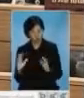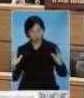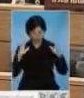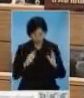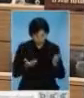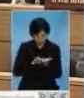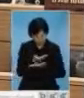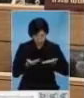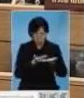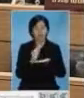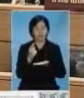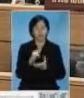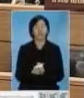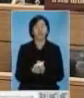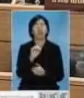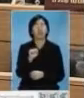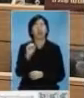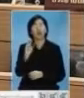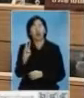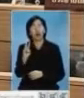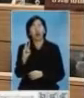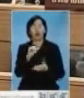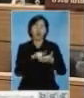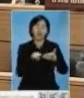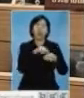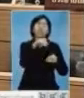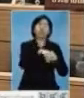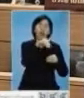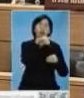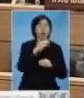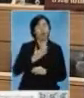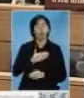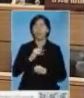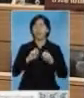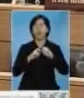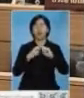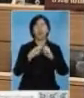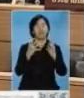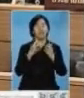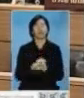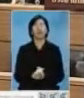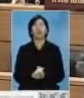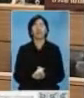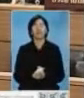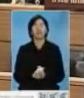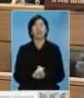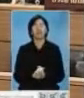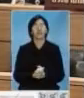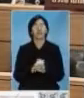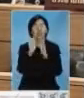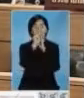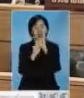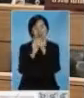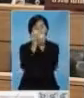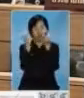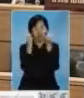นะครับผมคิดว่าสว.จะมาจากการเลือกตั้งผมก็ไม่ว่าอะไรแต่ปรากฏว่ารัฐธรรมนู